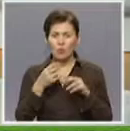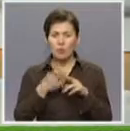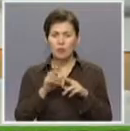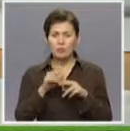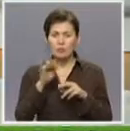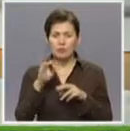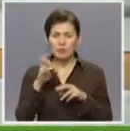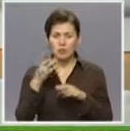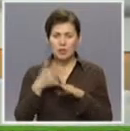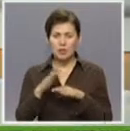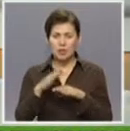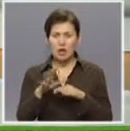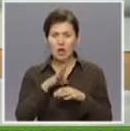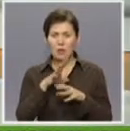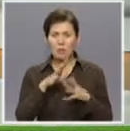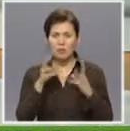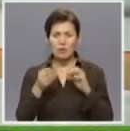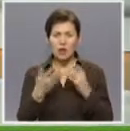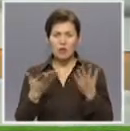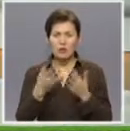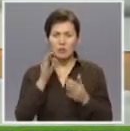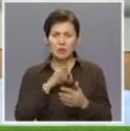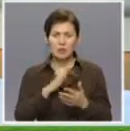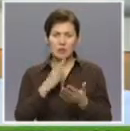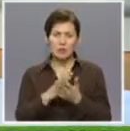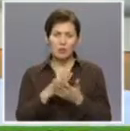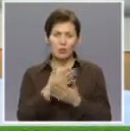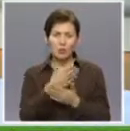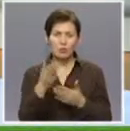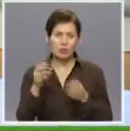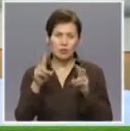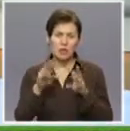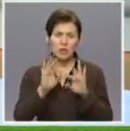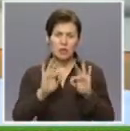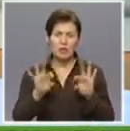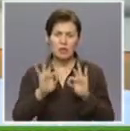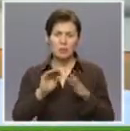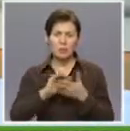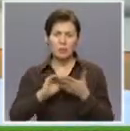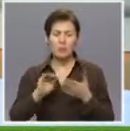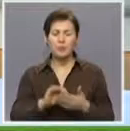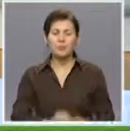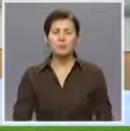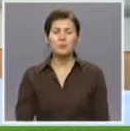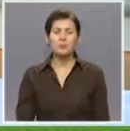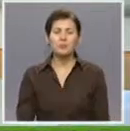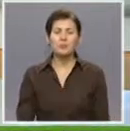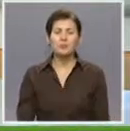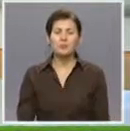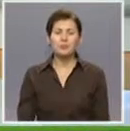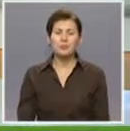Дербес несие есебін алудың қандай пайдалы тұстары бар? Оны арнамыздың тілшісі Арай Айып тарқатып береді.